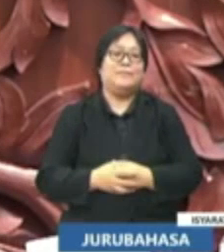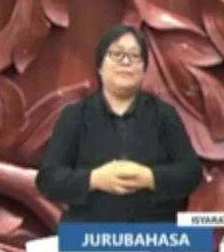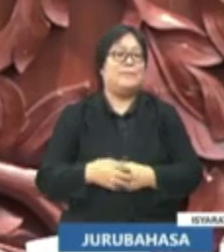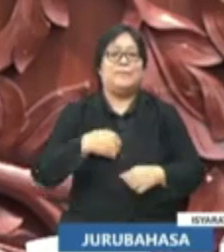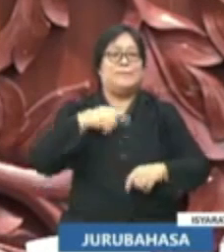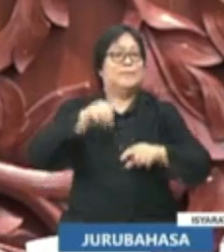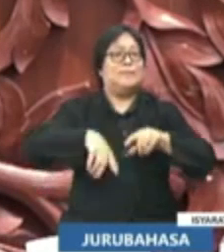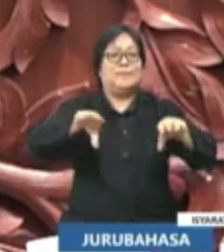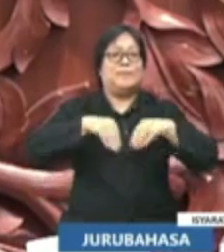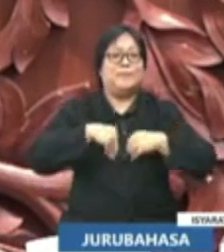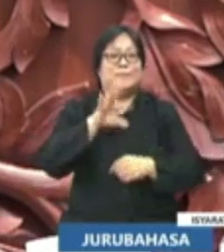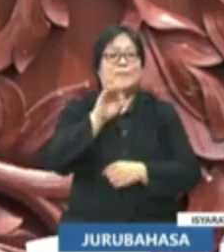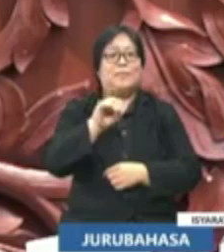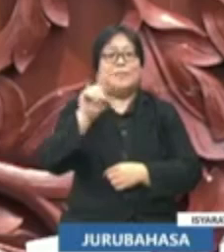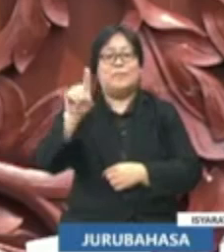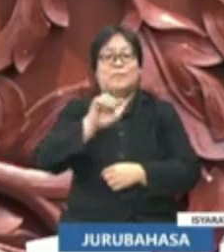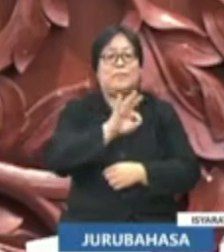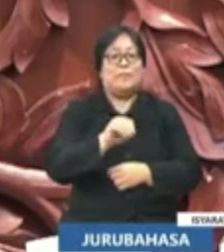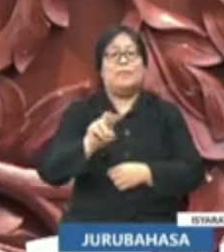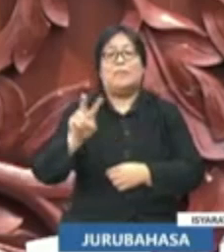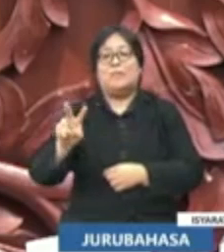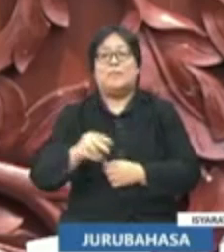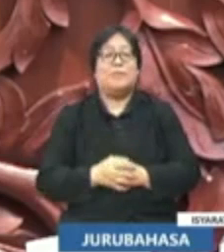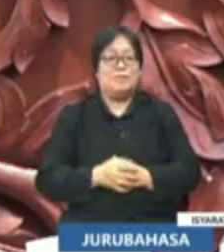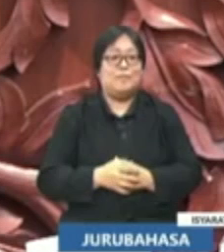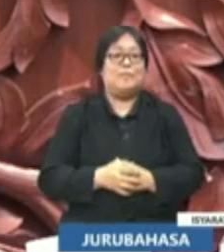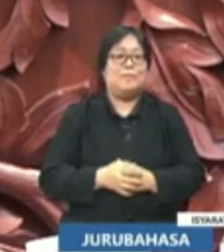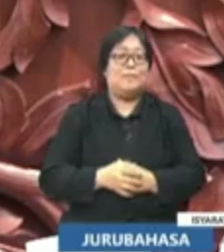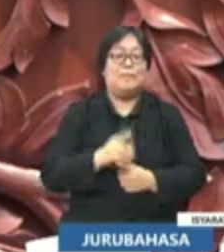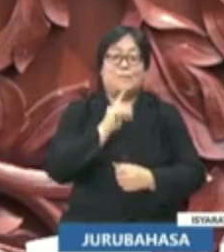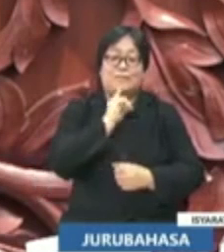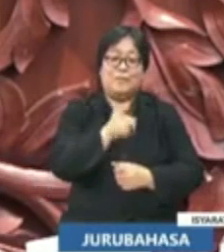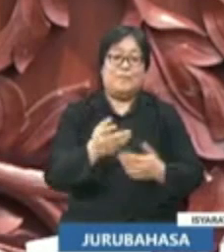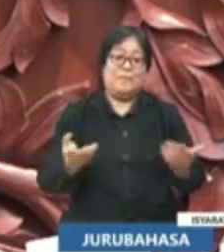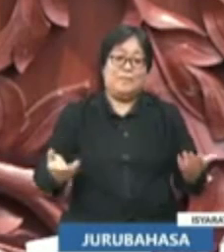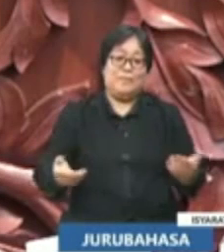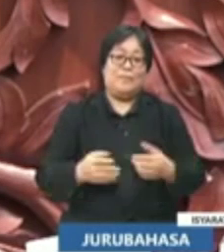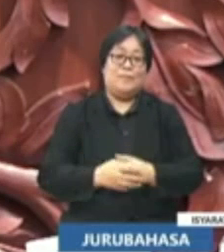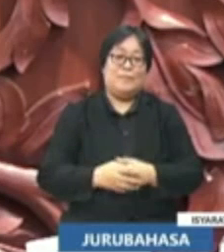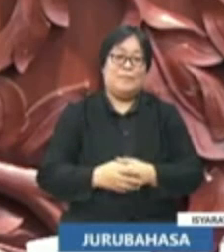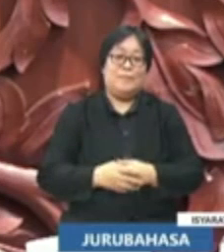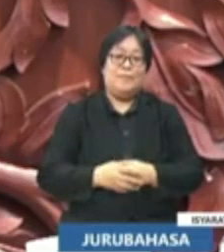tak boleh menerima 91 dan 92 tu, Yang Berhormat. Sebenarnya